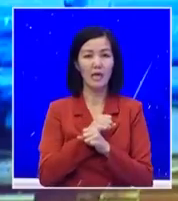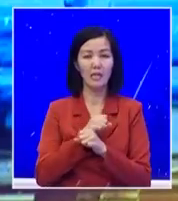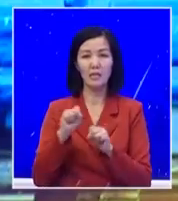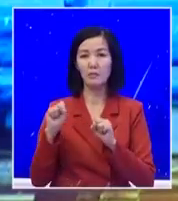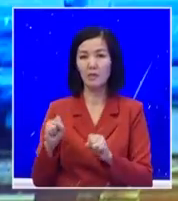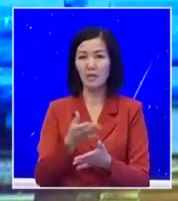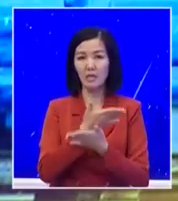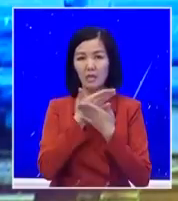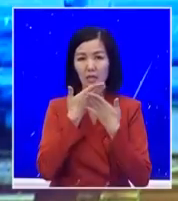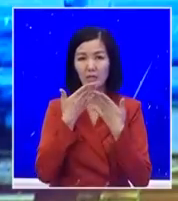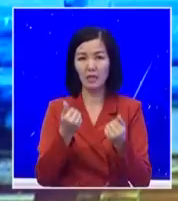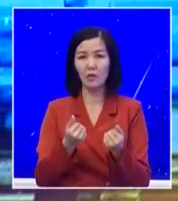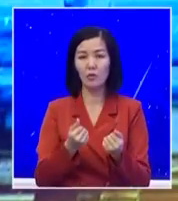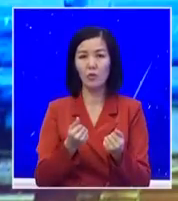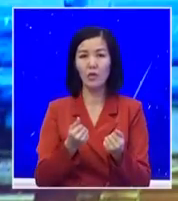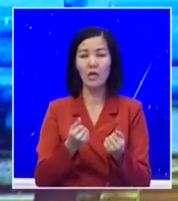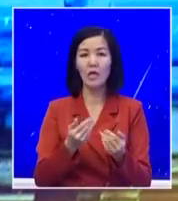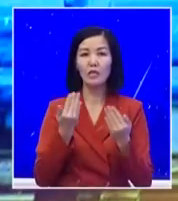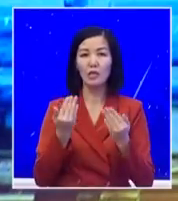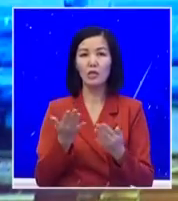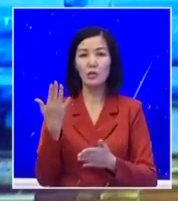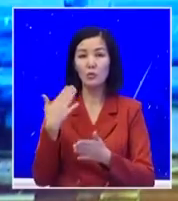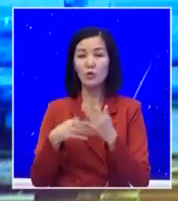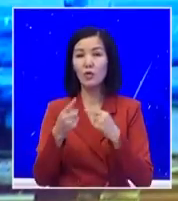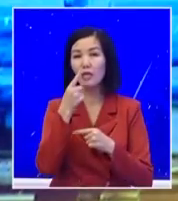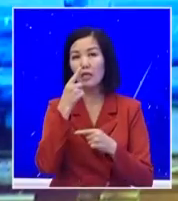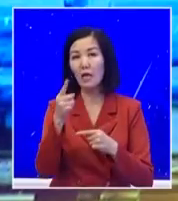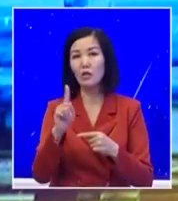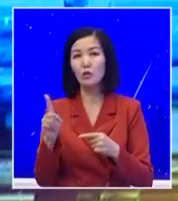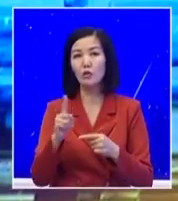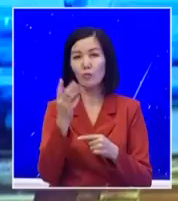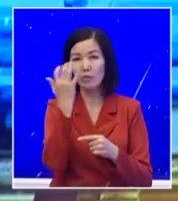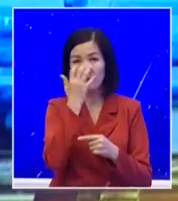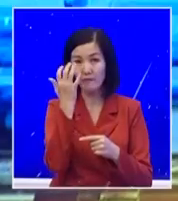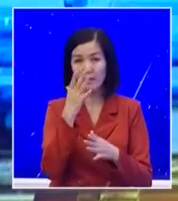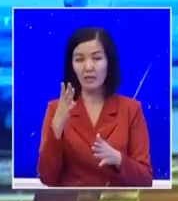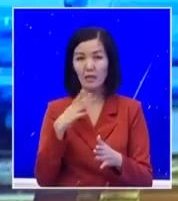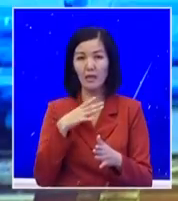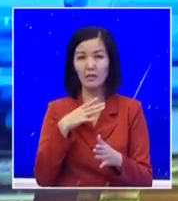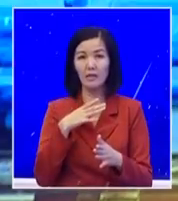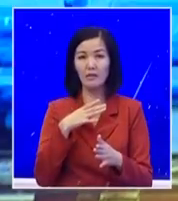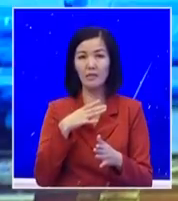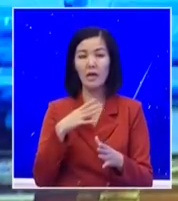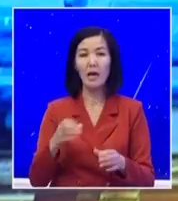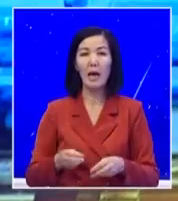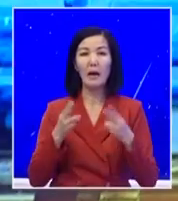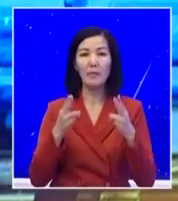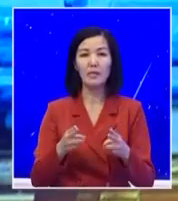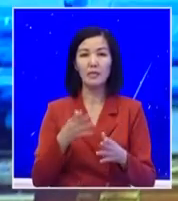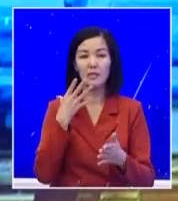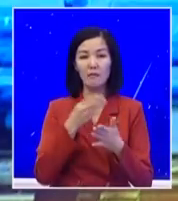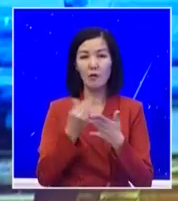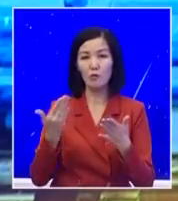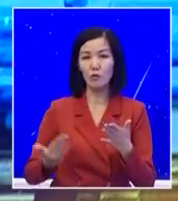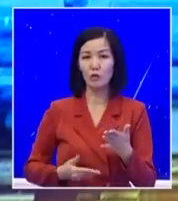вышек. Люди сейчас, напротив, стараются уйти как можно дальше, чтобы не попасть на глаза мониторинговых групп, подвергая опасности не только свою